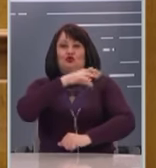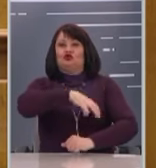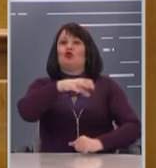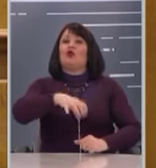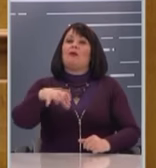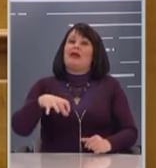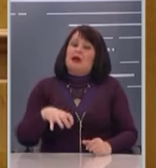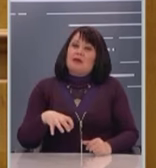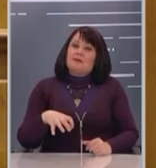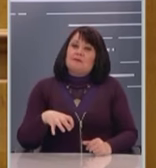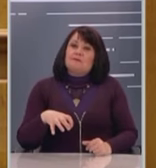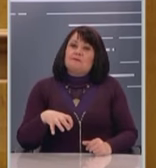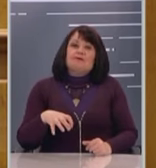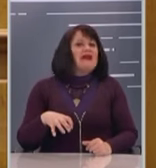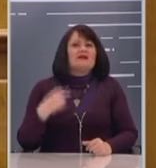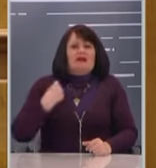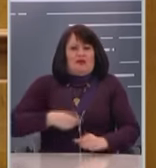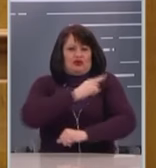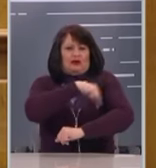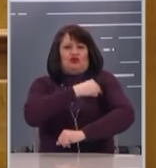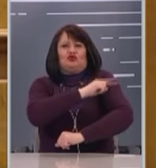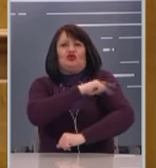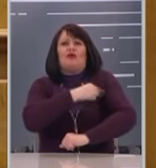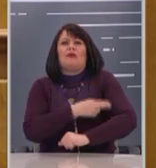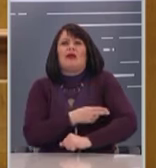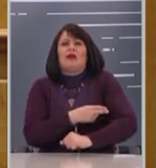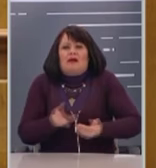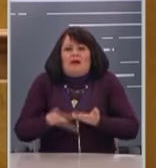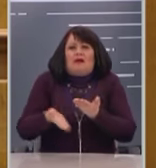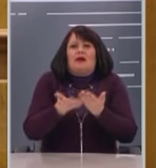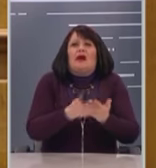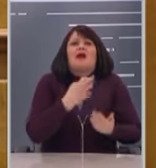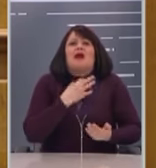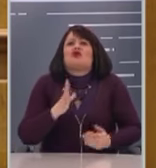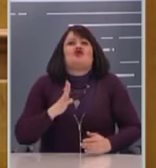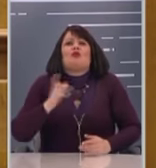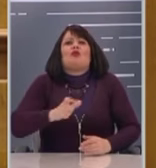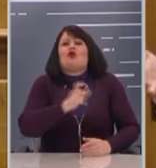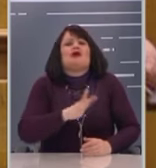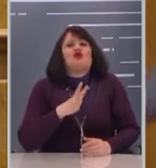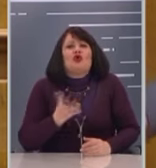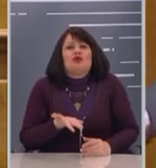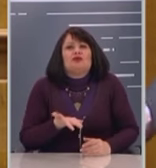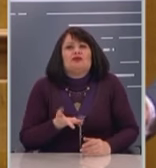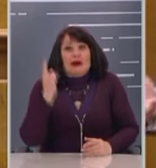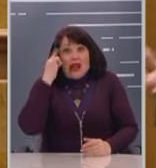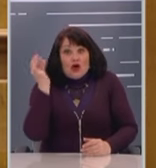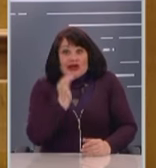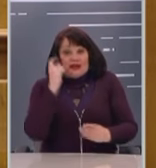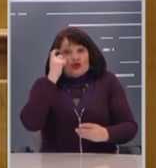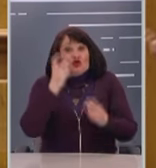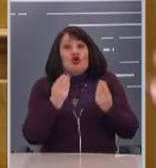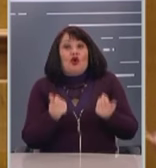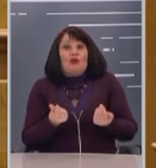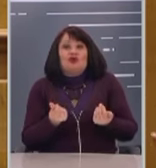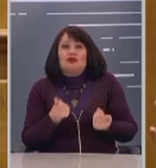τα δημόσια νοσοκομεία αυτά υπάρχουν για να στηρίζουν τις ανάγκες των πολιτών. Με βάση τη λογική σας, για